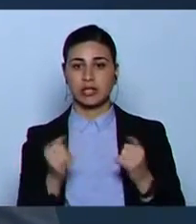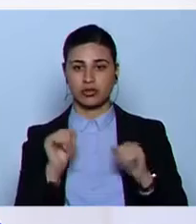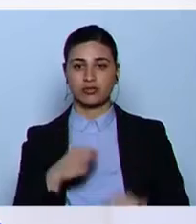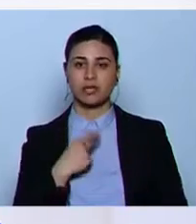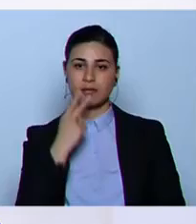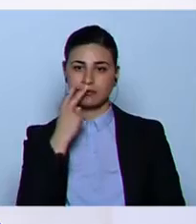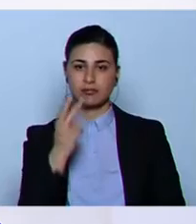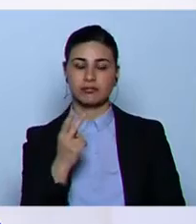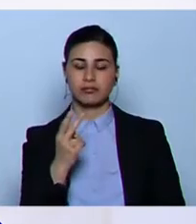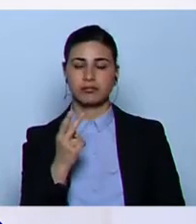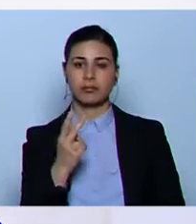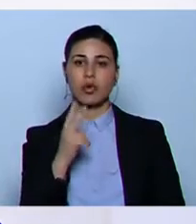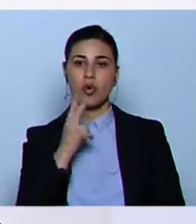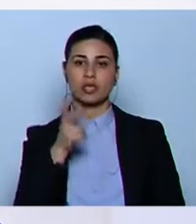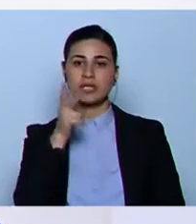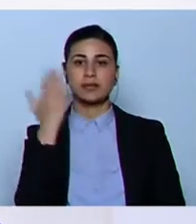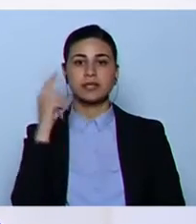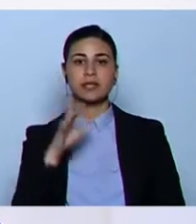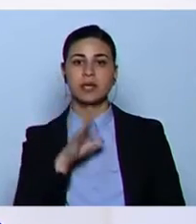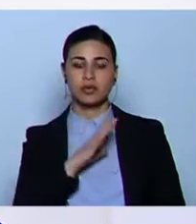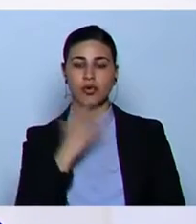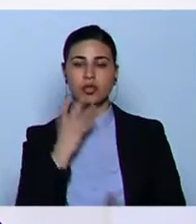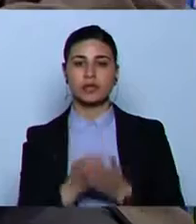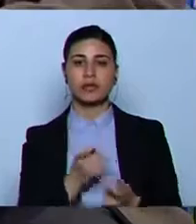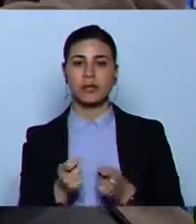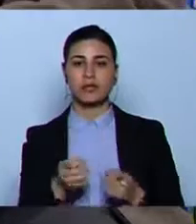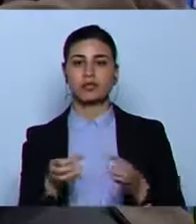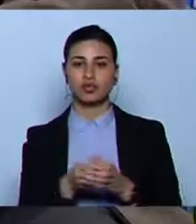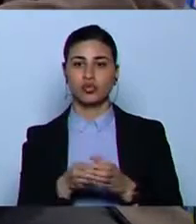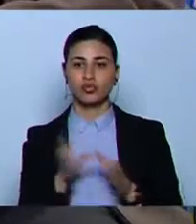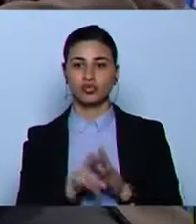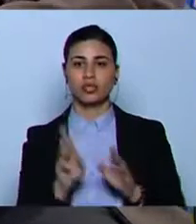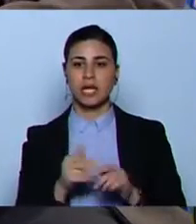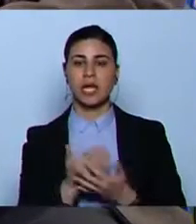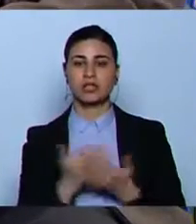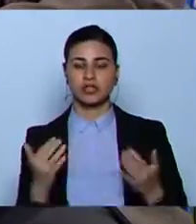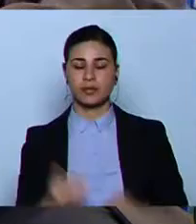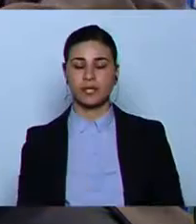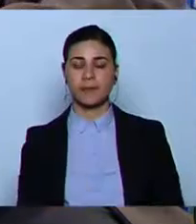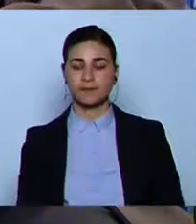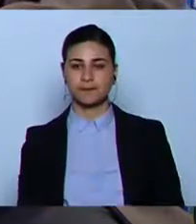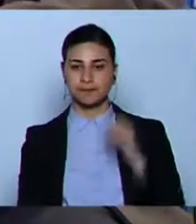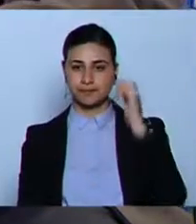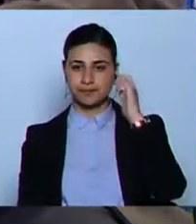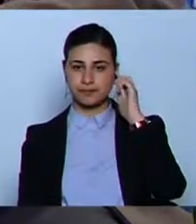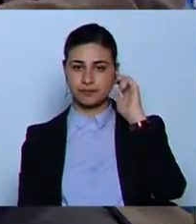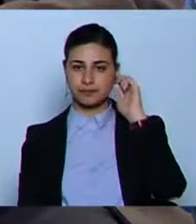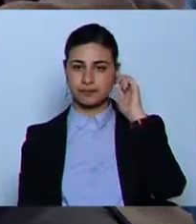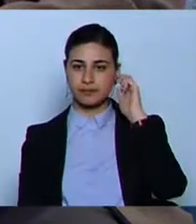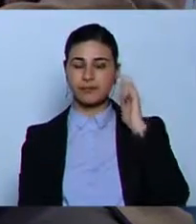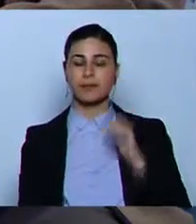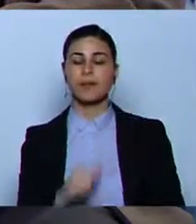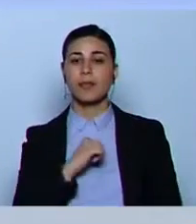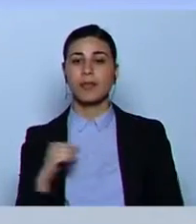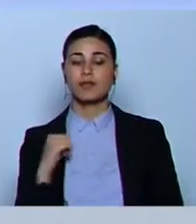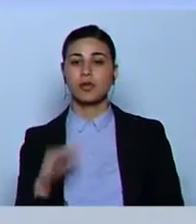შეგვიძლია ვნახოთ ჩვენ აი 2-3 წლის წინ რაზე მსჯელობდნენ თვითმართველობის ჯგუფში და ასე შემდეგ. რაც ეხება თვითონ სამინისტროში